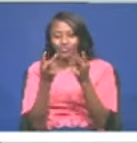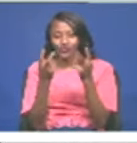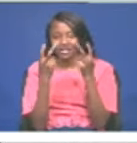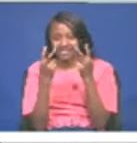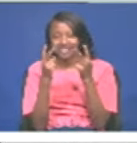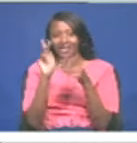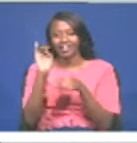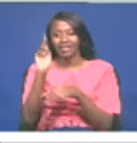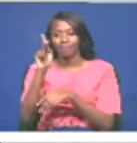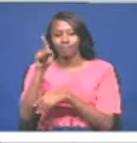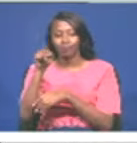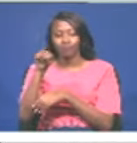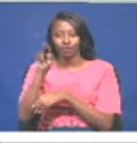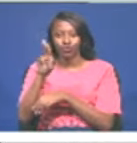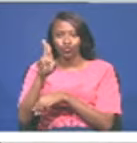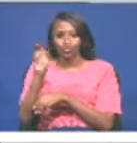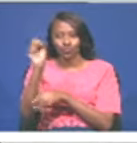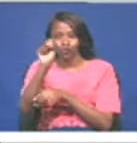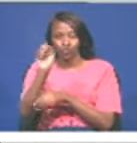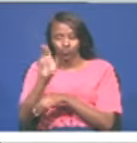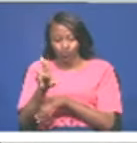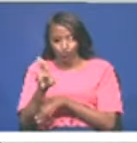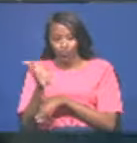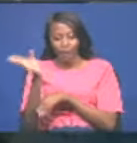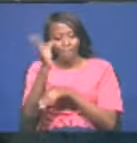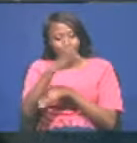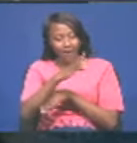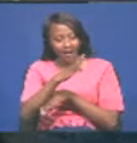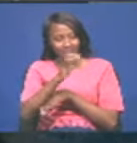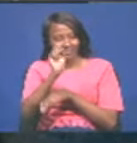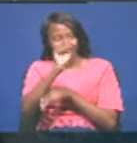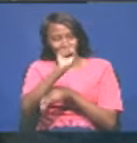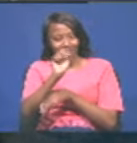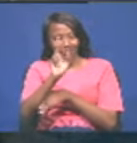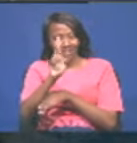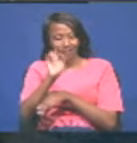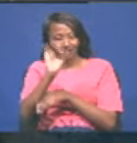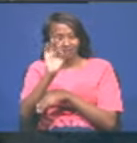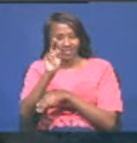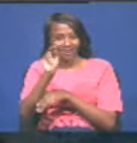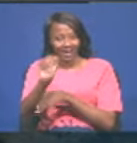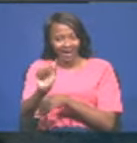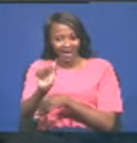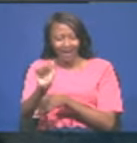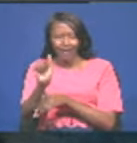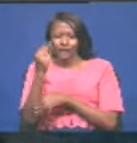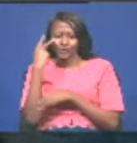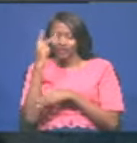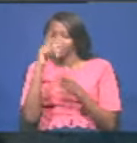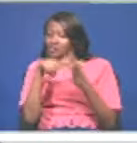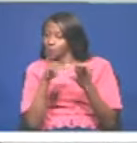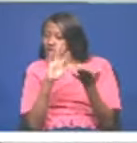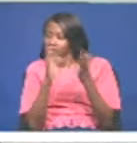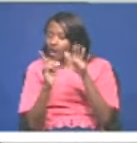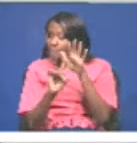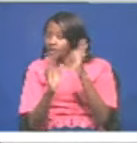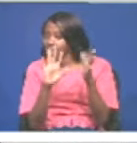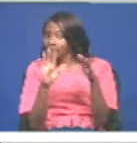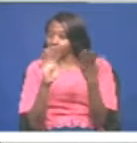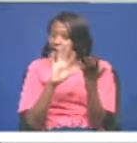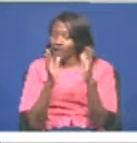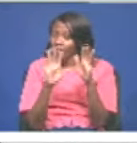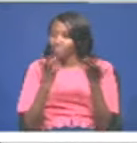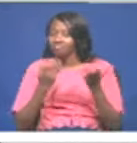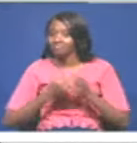rejesha kwangu mwenzangu Sarafina Robi. Kabla uende, waliona vipi ilo baraza la mawaziri?